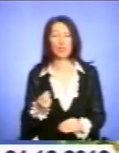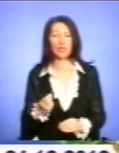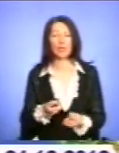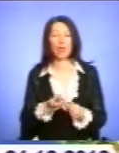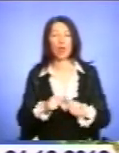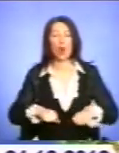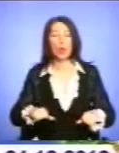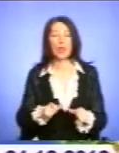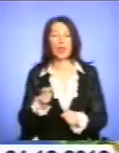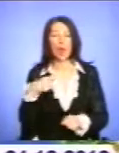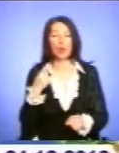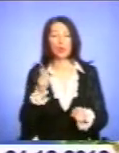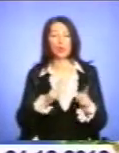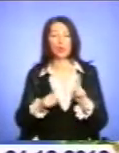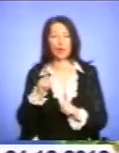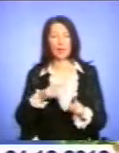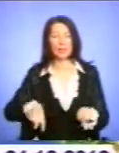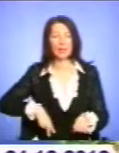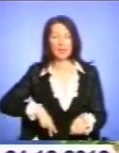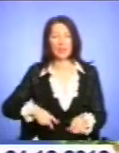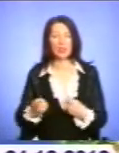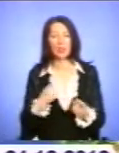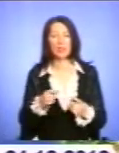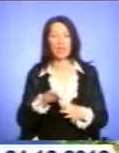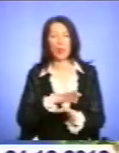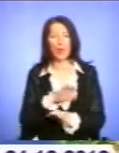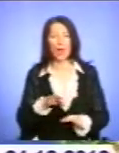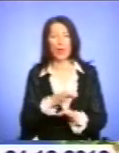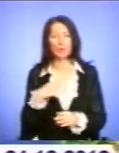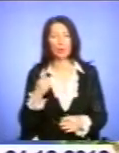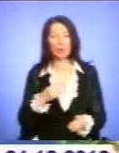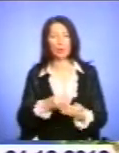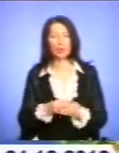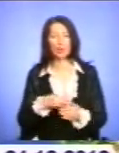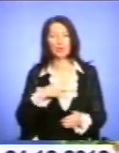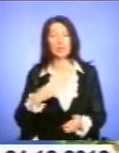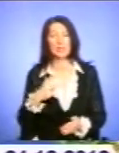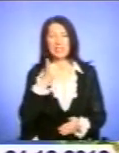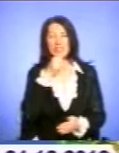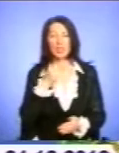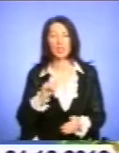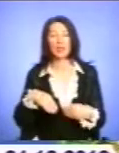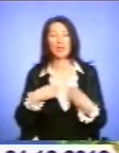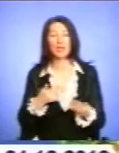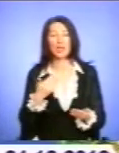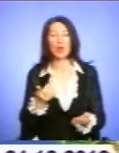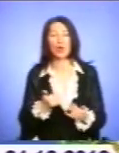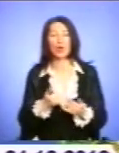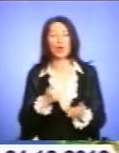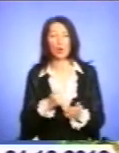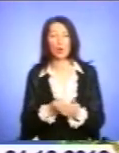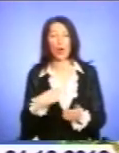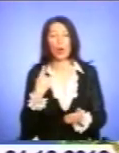Колегія обласної державної адміністрації обговорила проект обласного бюджету на 2013 рік і передала його до обласної